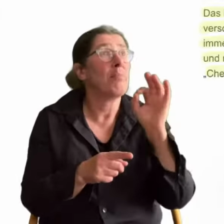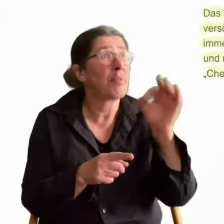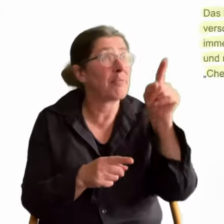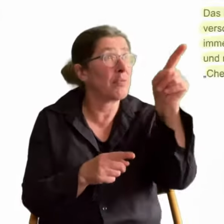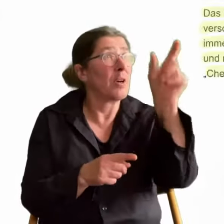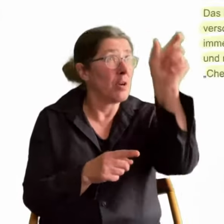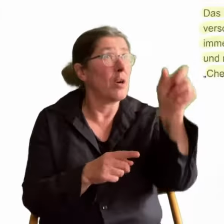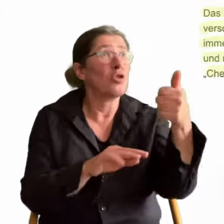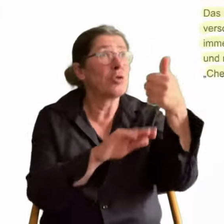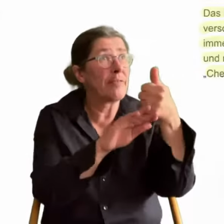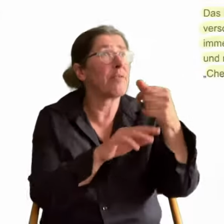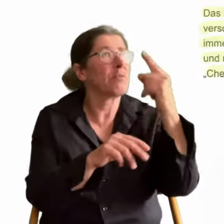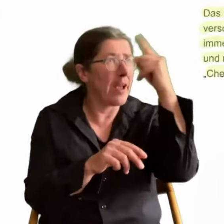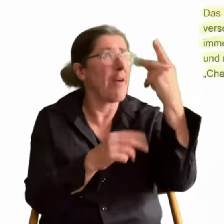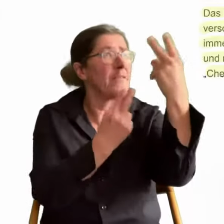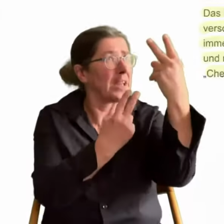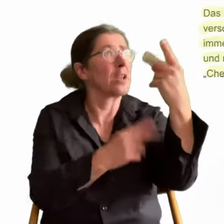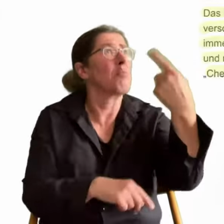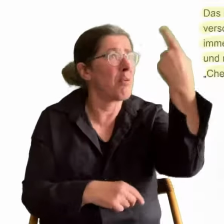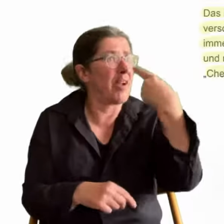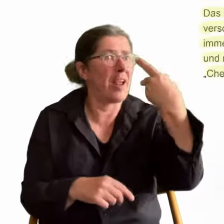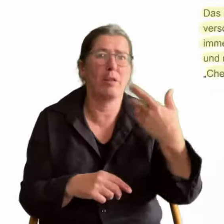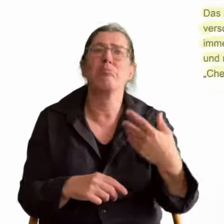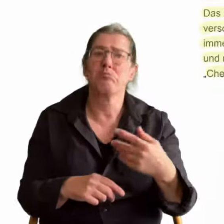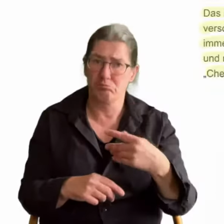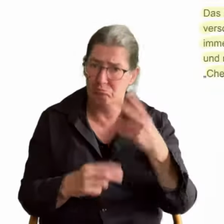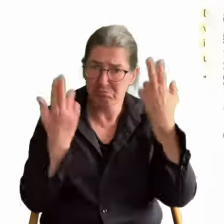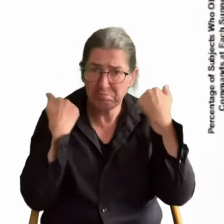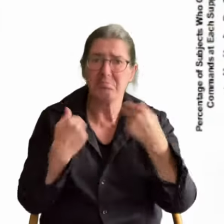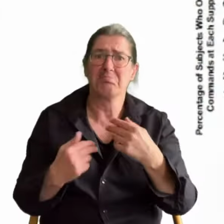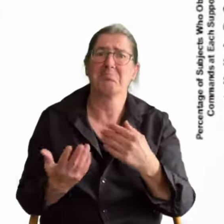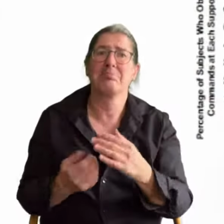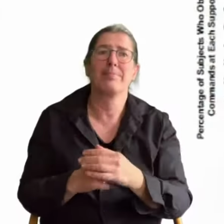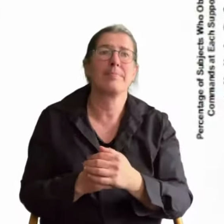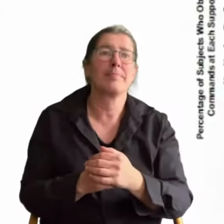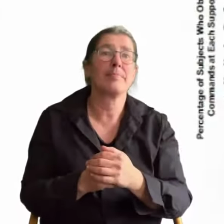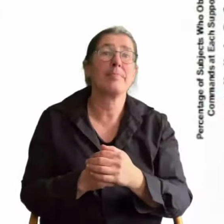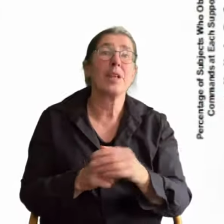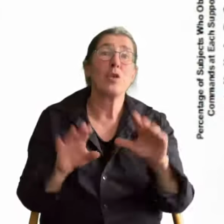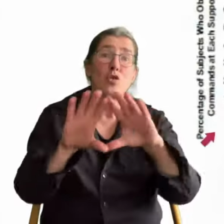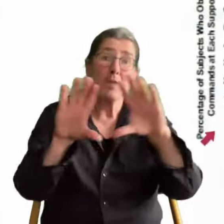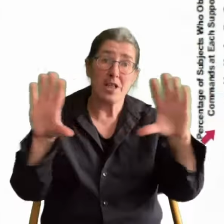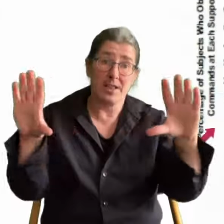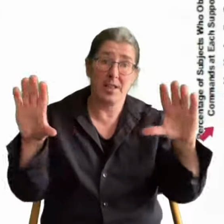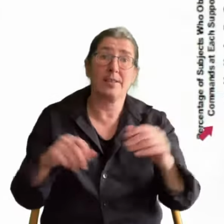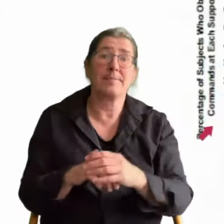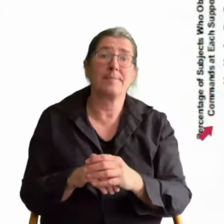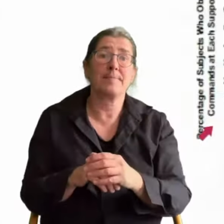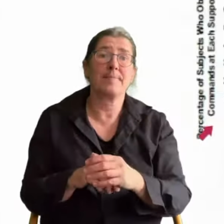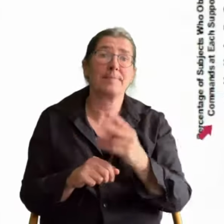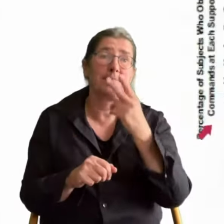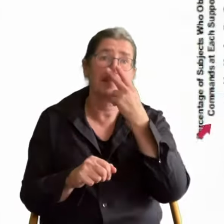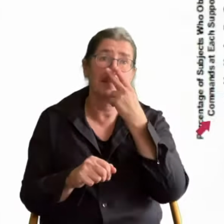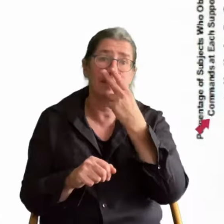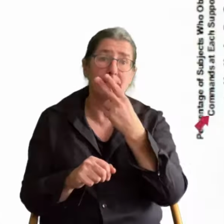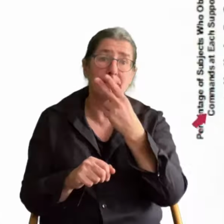sie für wichtig halten irgendwas gefehlt hier nochmal eine übersicht hier seht